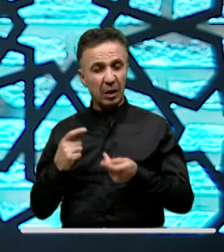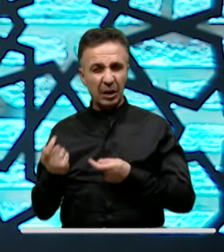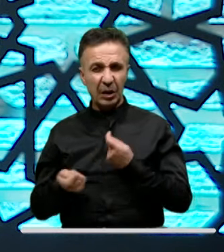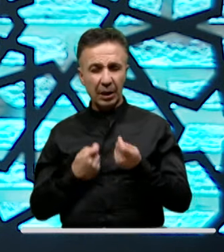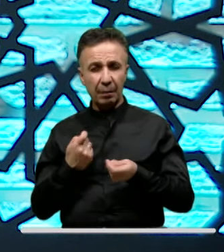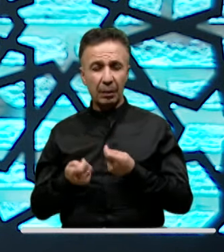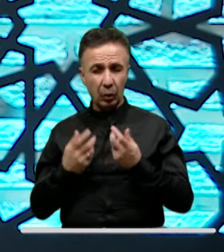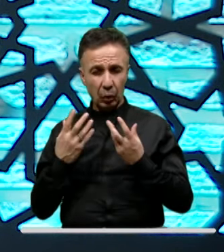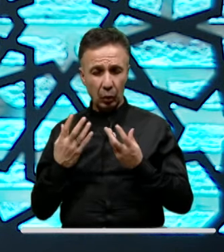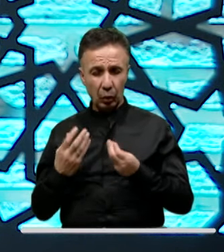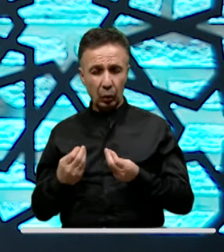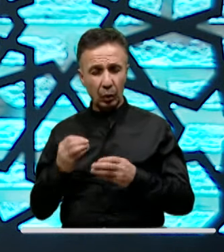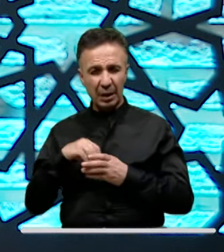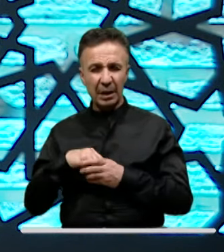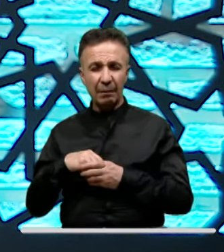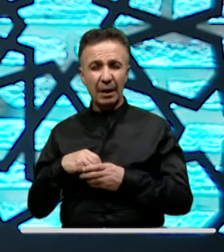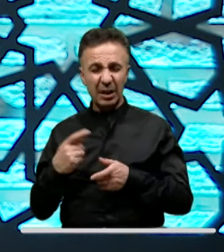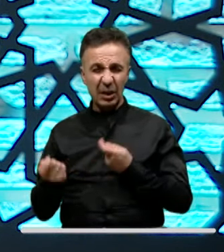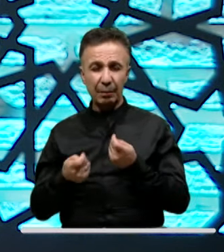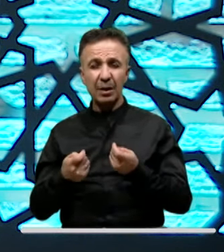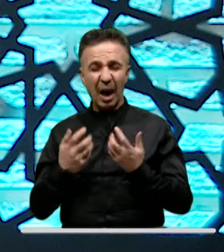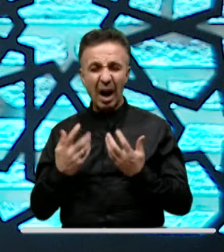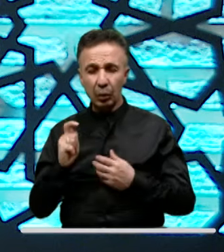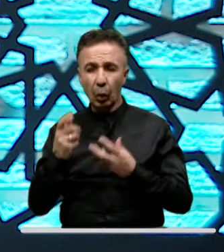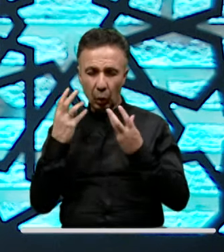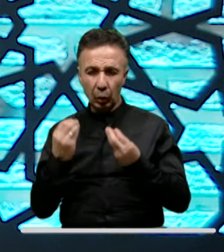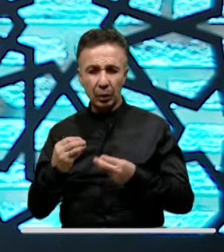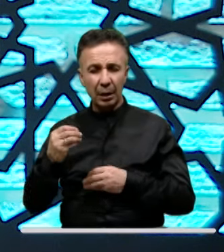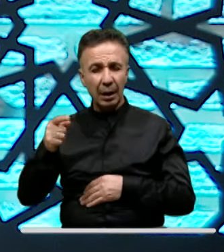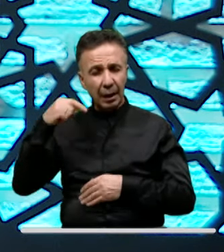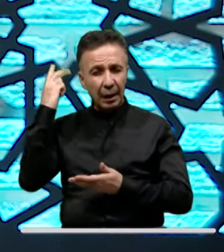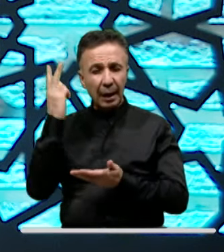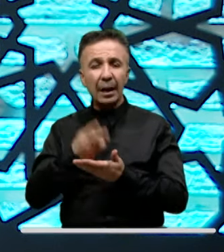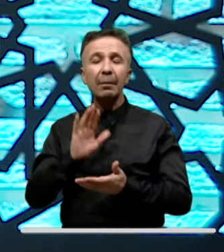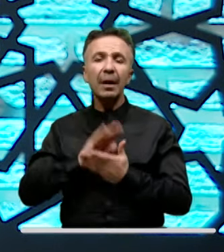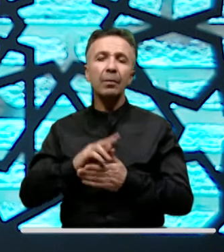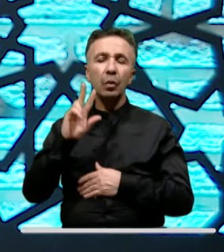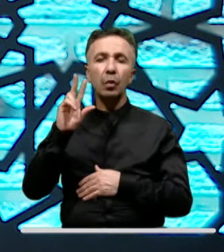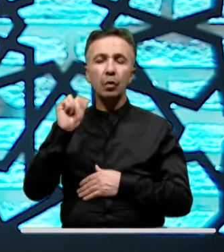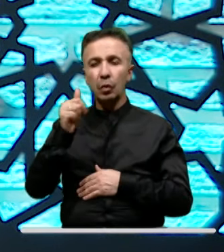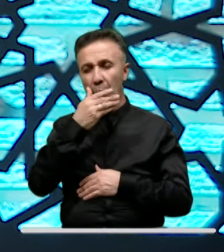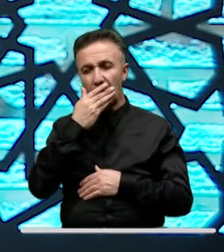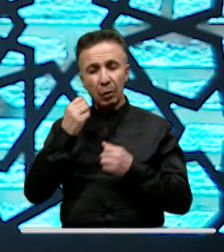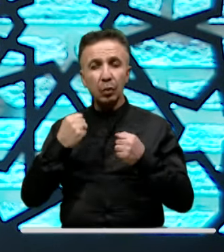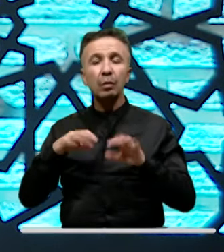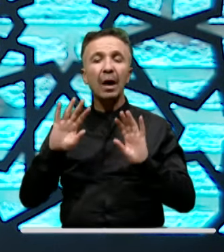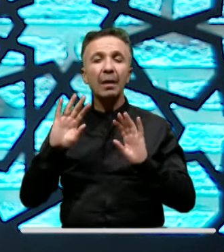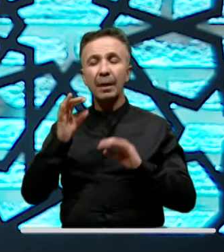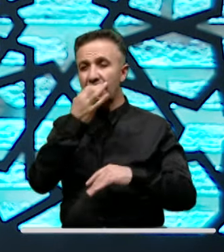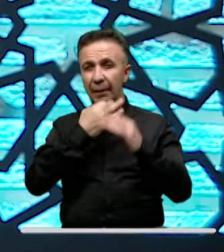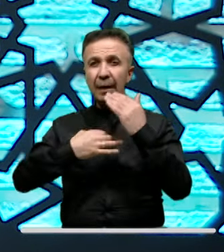ya da ağırlığından dolayı niyet etmeyip, diyelim ki 3 gün oruç tutmamak için niyet etmeyip daha